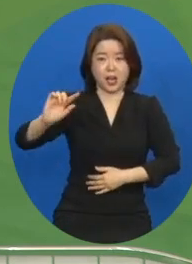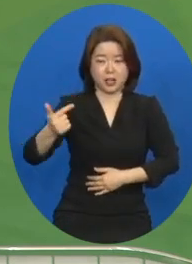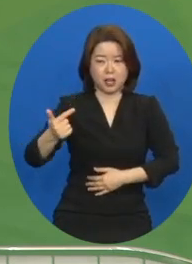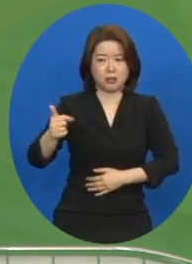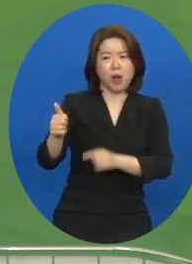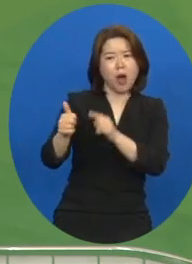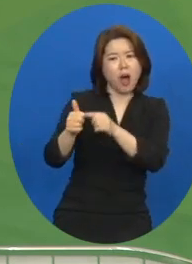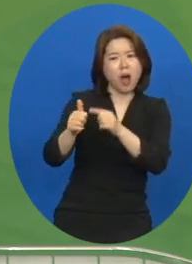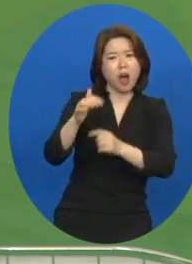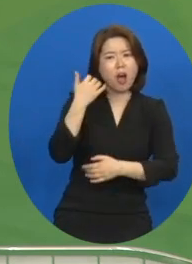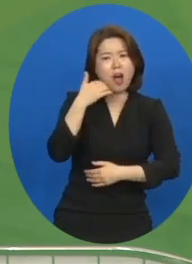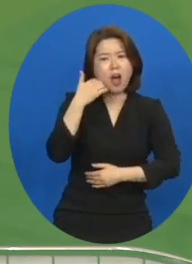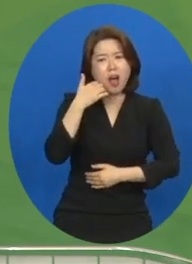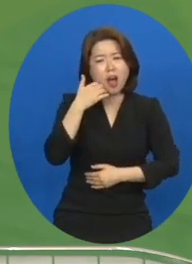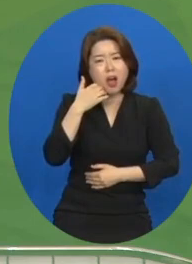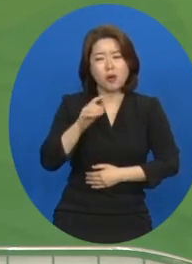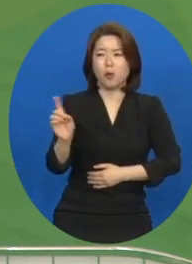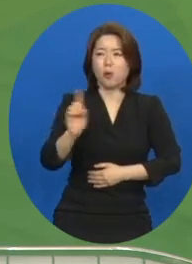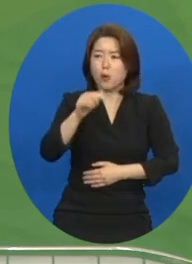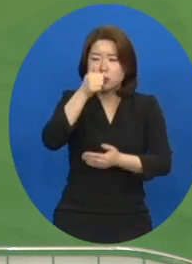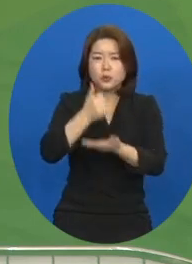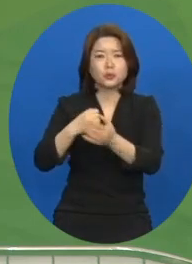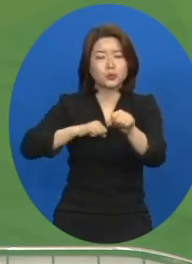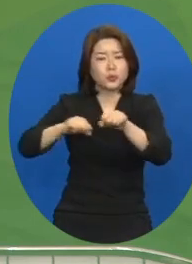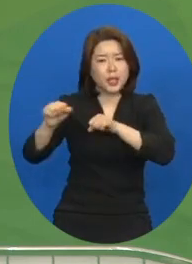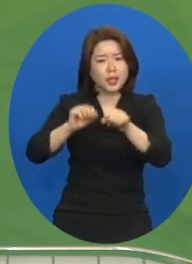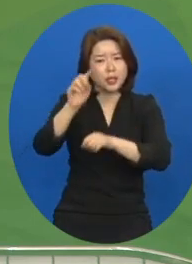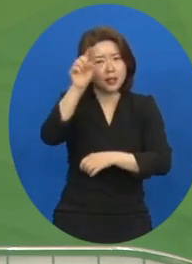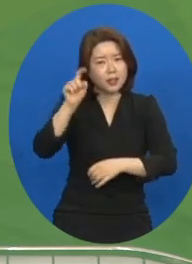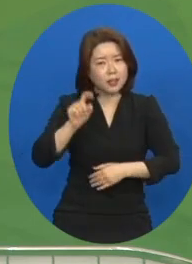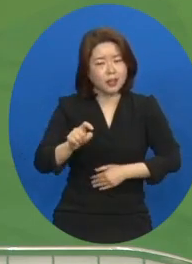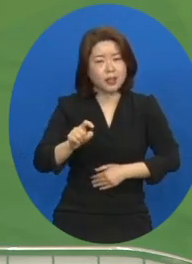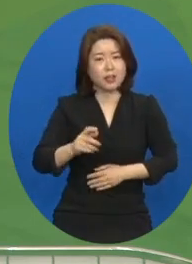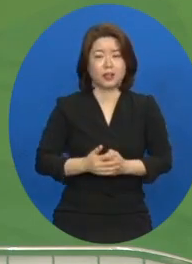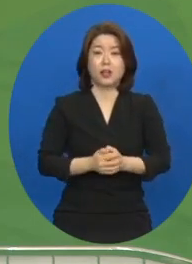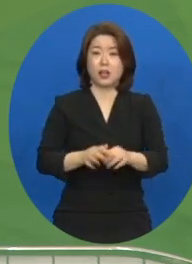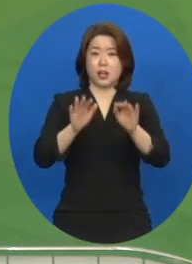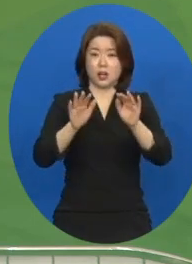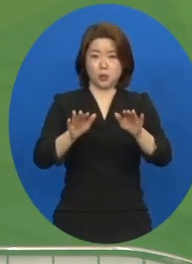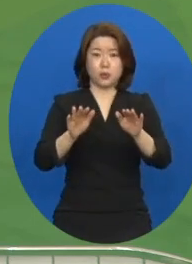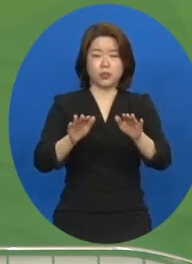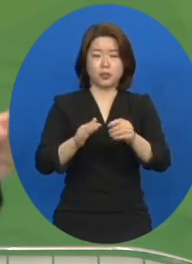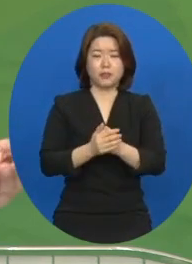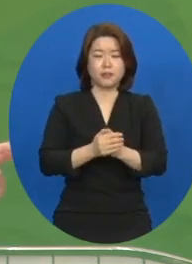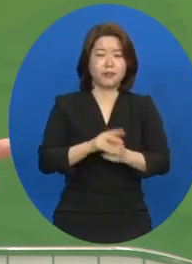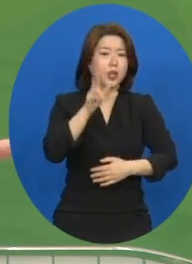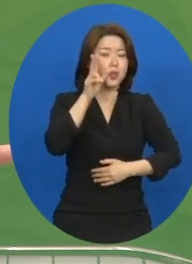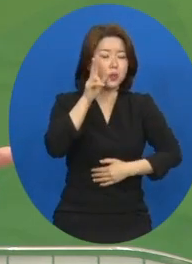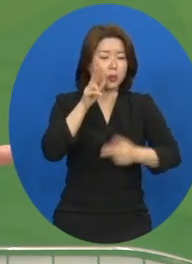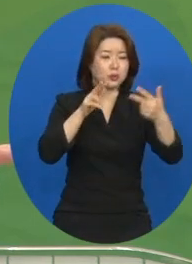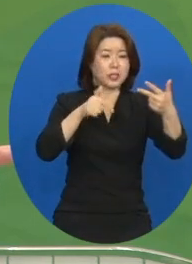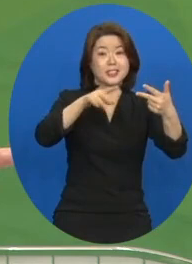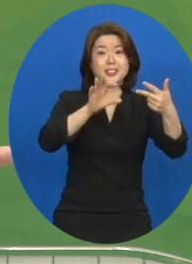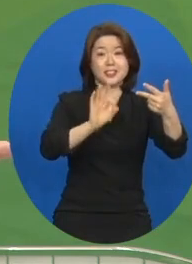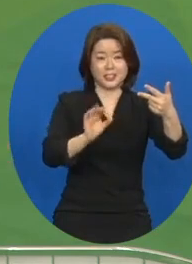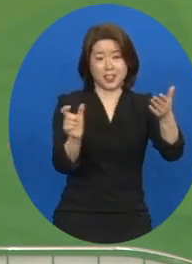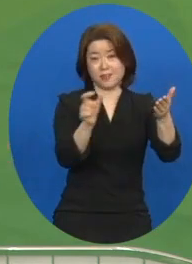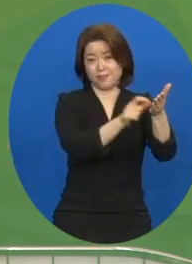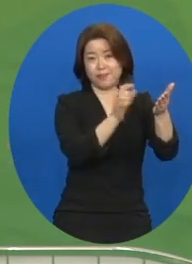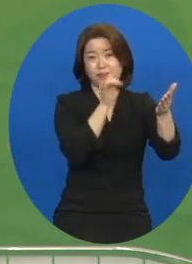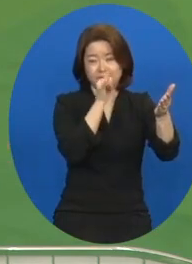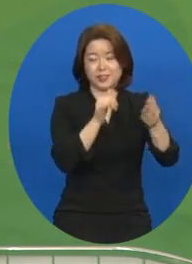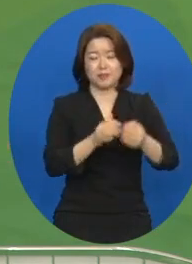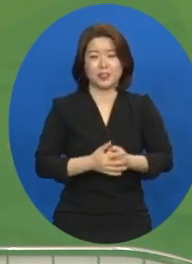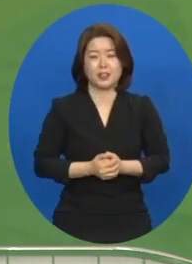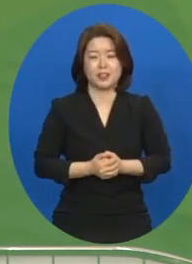그가 어떤 사람이고 어떤 죄를 지었다는 건가? 오늘 여호수아 7장에 나옵니다.